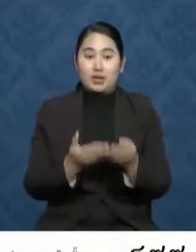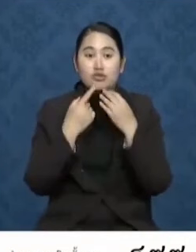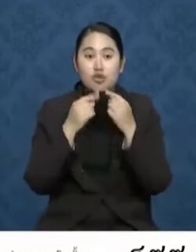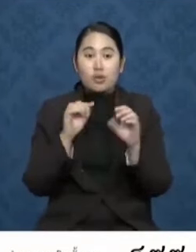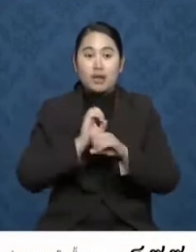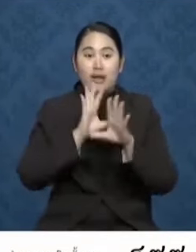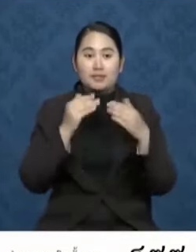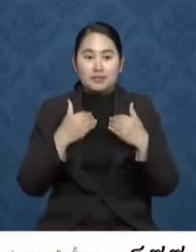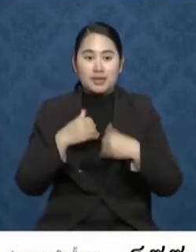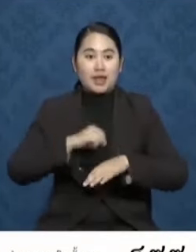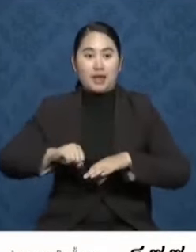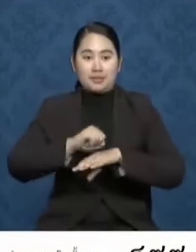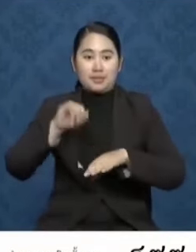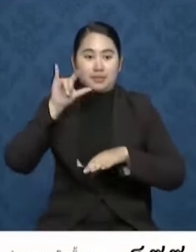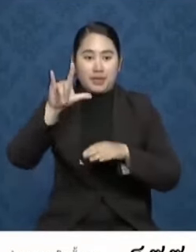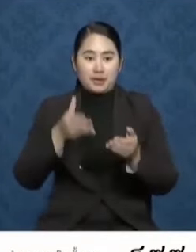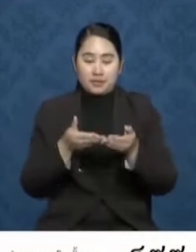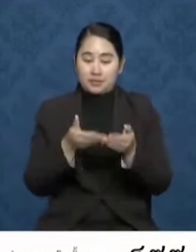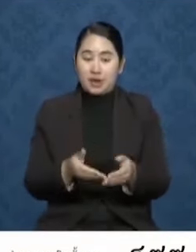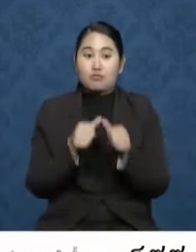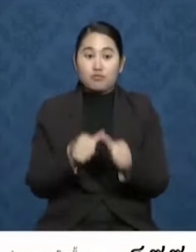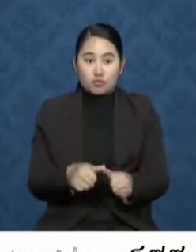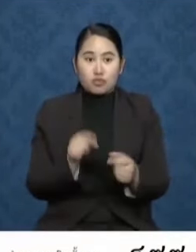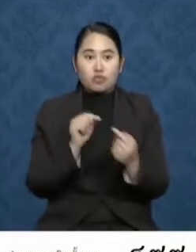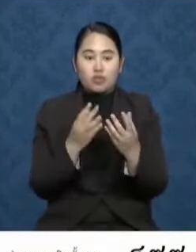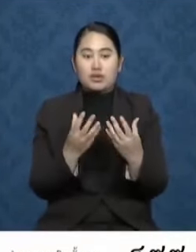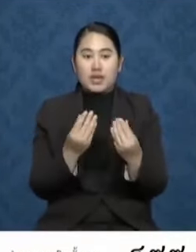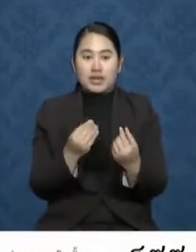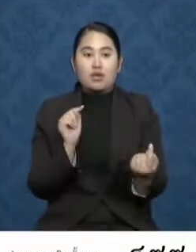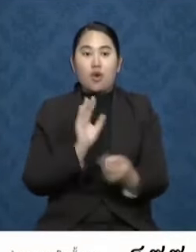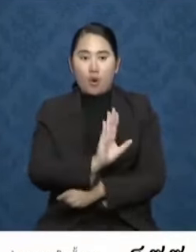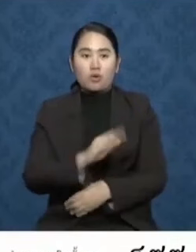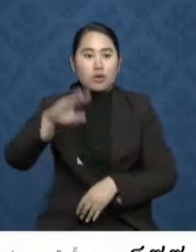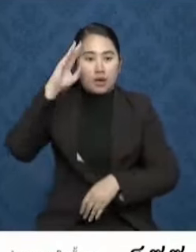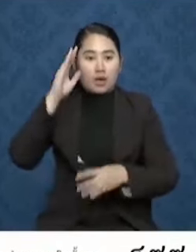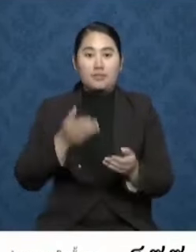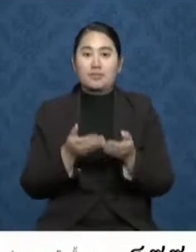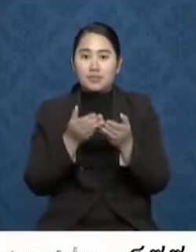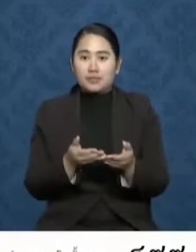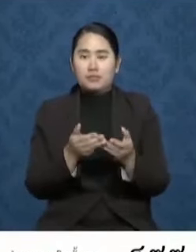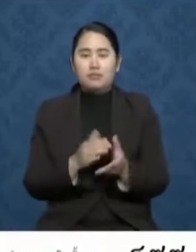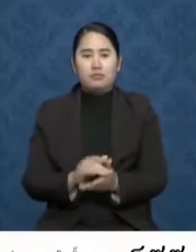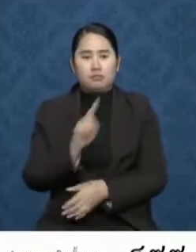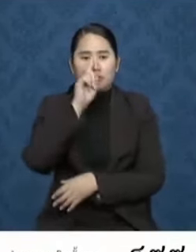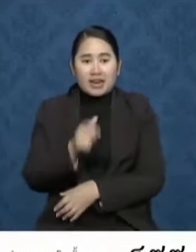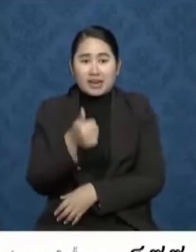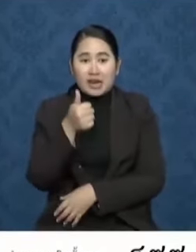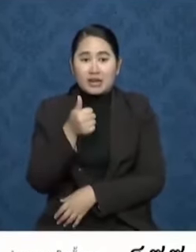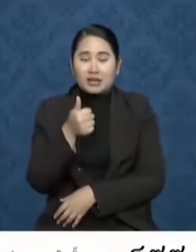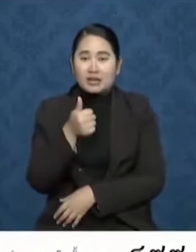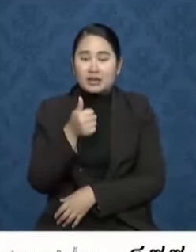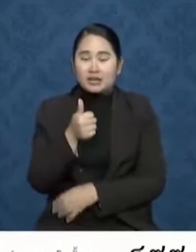สนามบินอู่ตะเภาเป็นพื้นที่ที่อยู่บนที่ดินที่กองทัพเรือครอบครองท่านประธานครับแบบนี้ได้หรอครับ